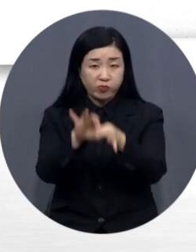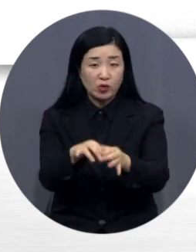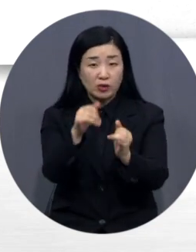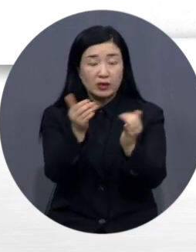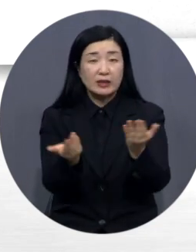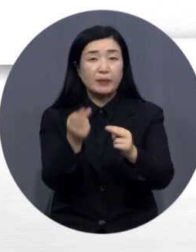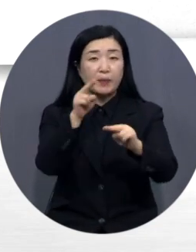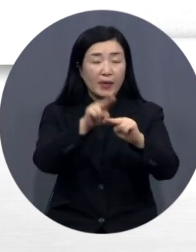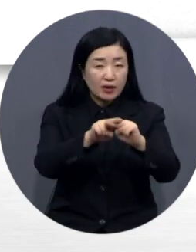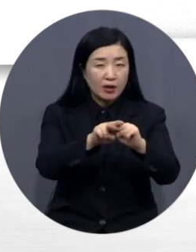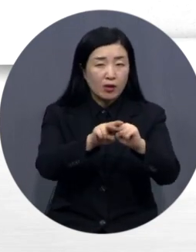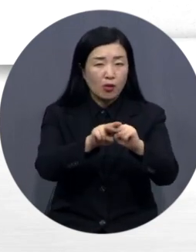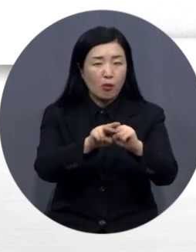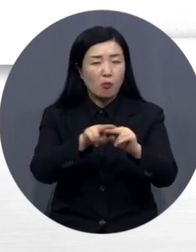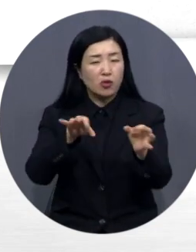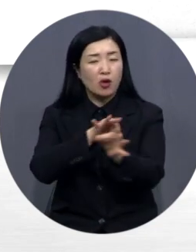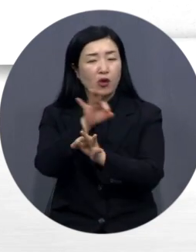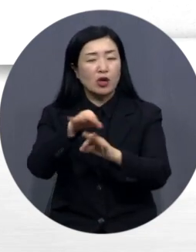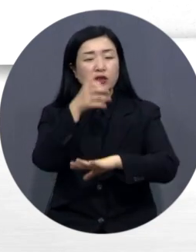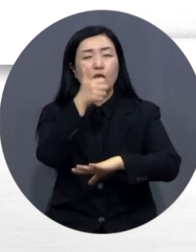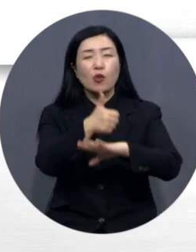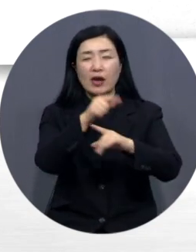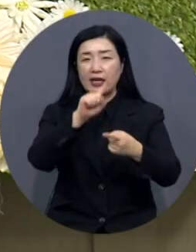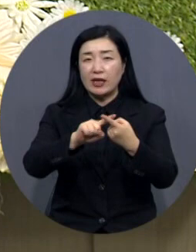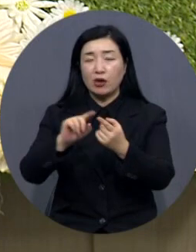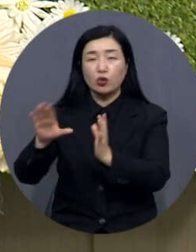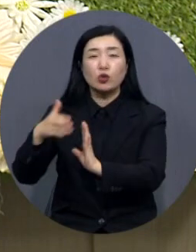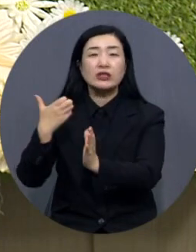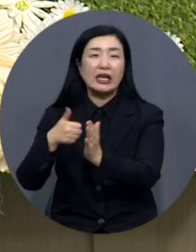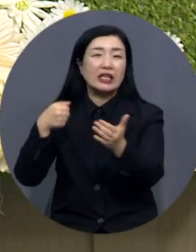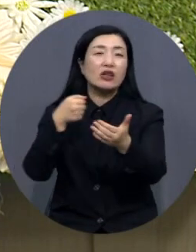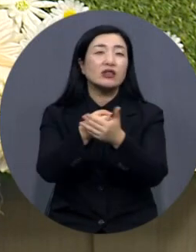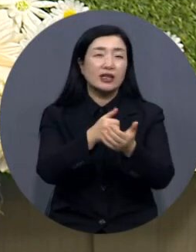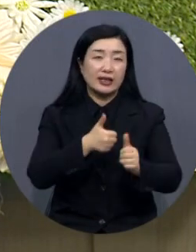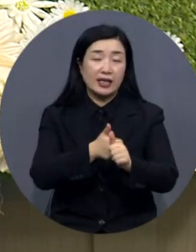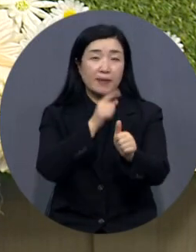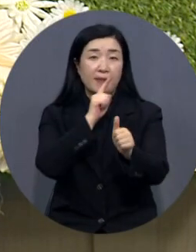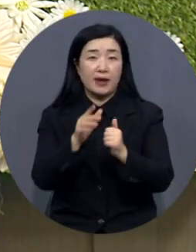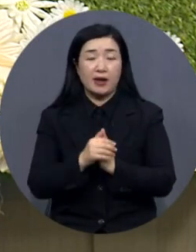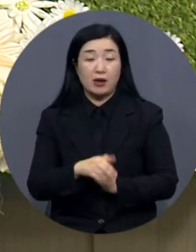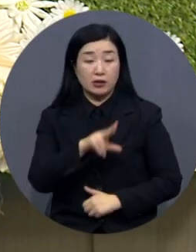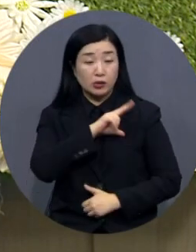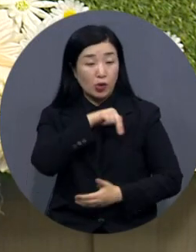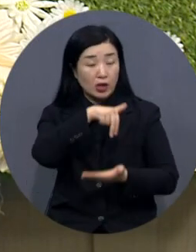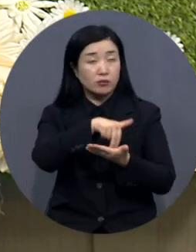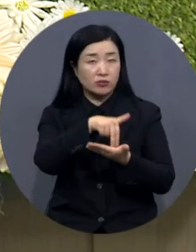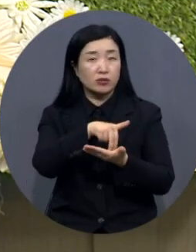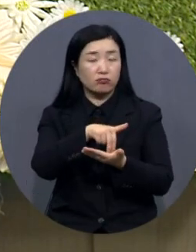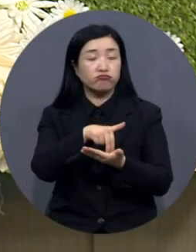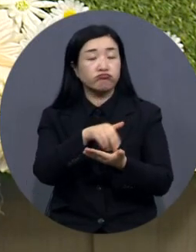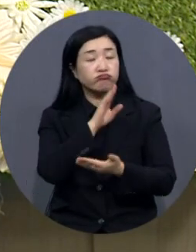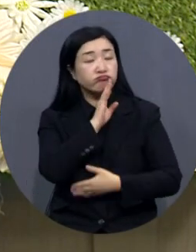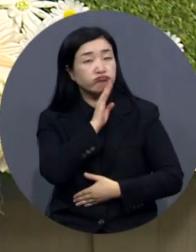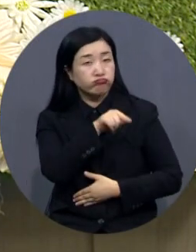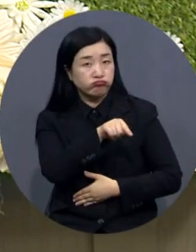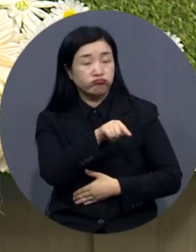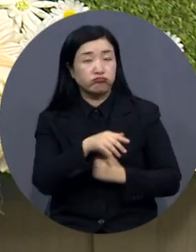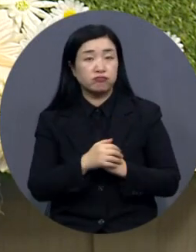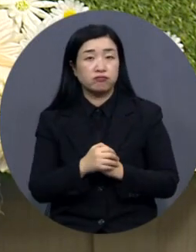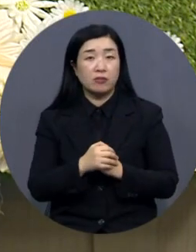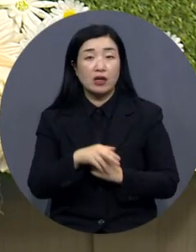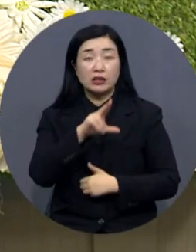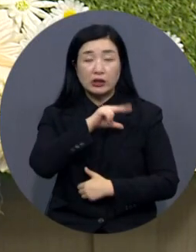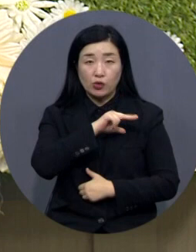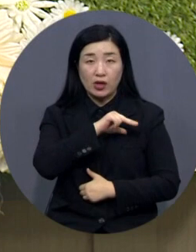도지사가 경영 성과 등을 고려해 결정합니다. 의회의 결정을 저는 또 존중할 수밖에 없는 것이기 때문에